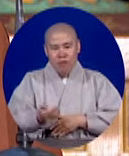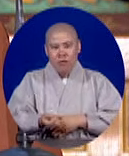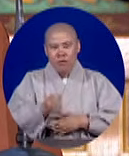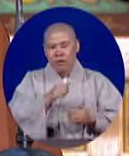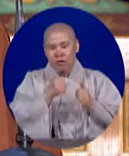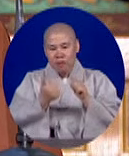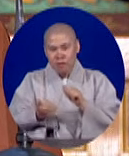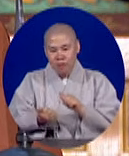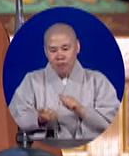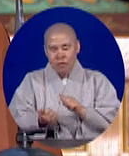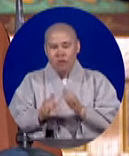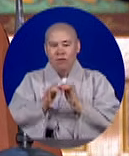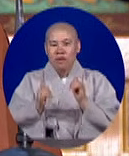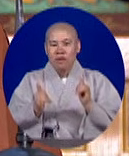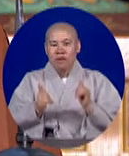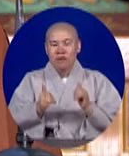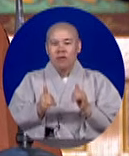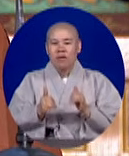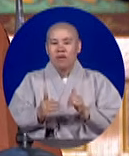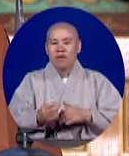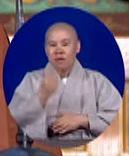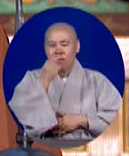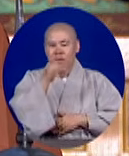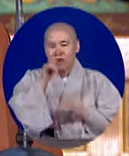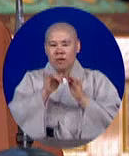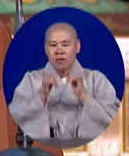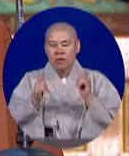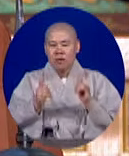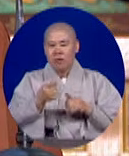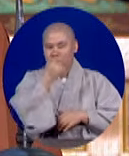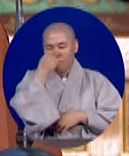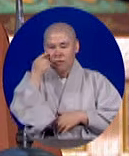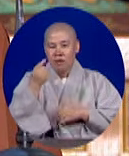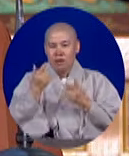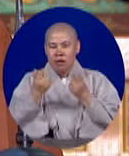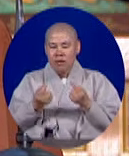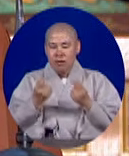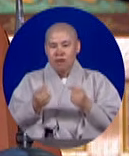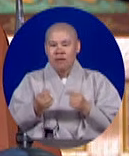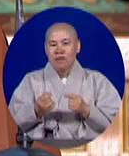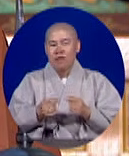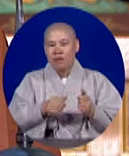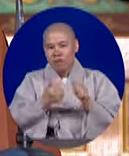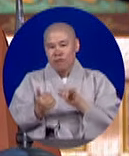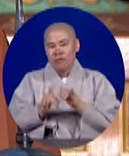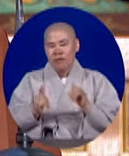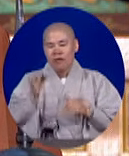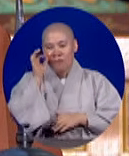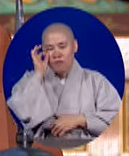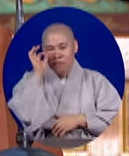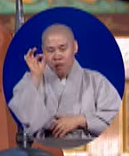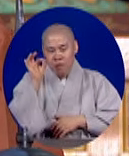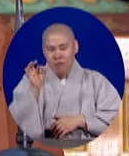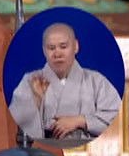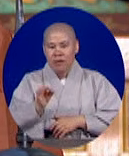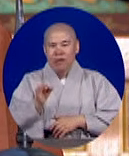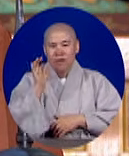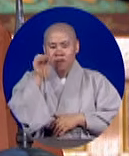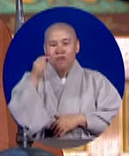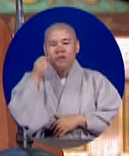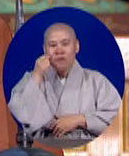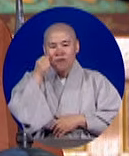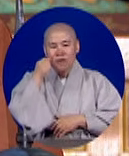사람은 산 사람하고 눈이 같습니다. 그럼 금방 죽은 사람이 보느냐? 못